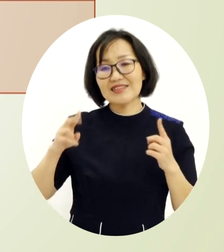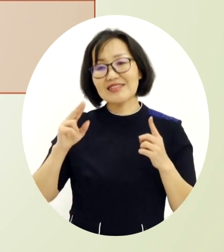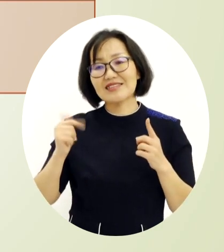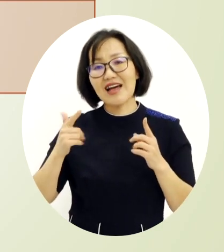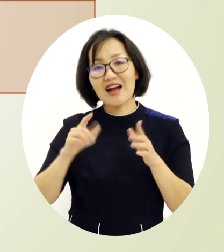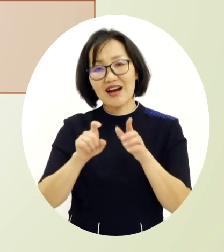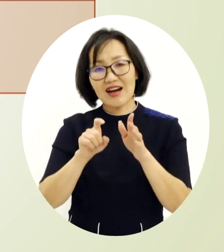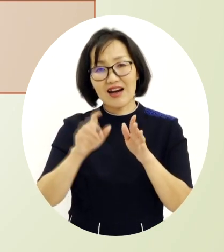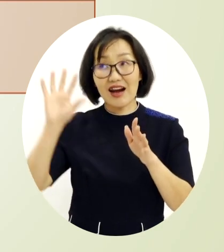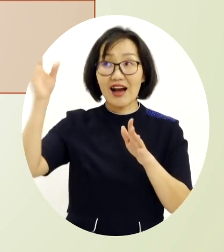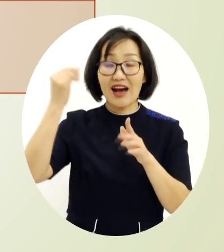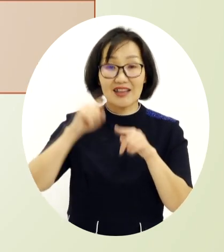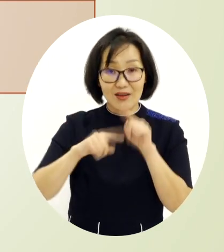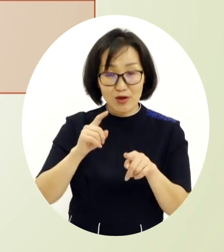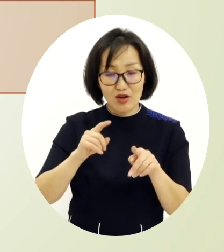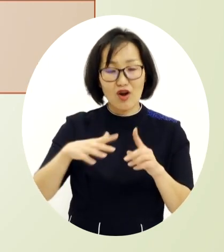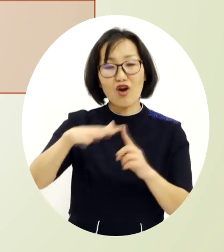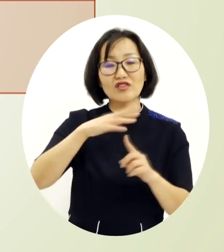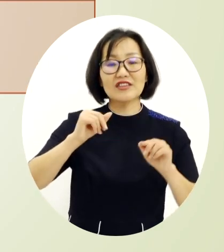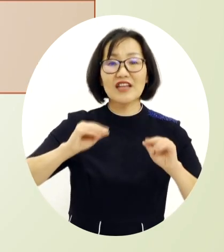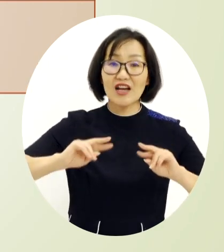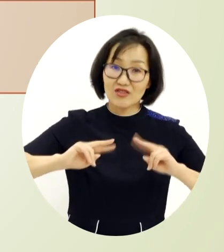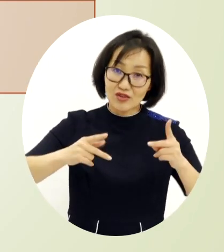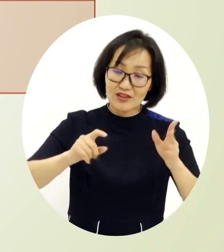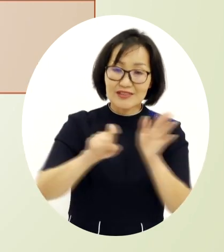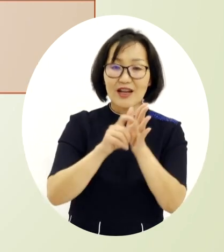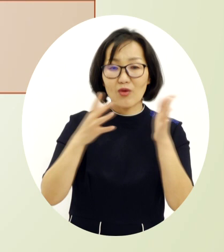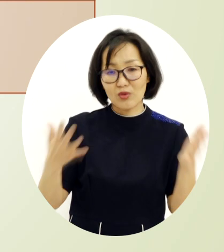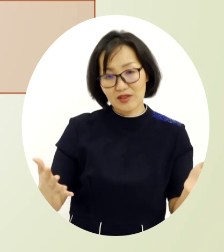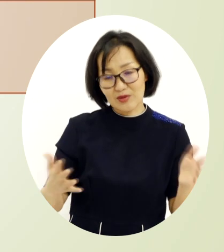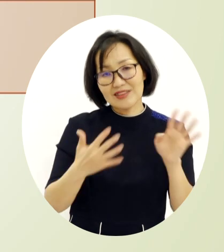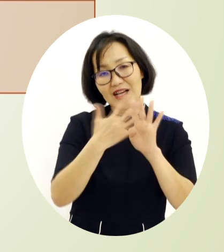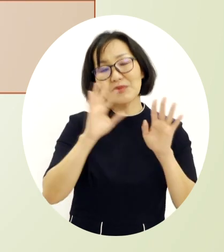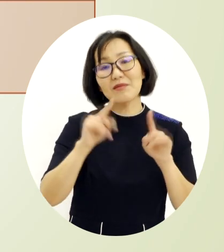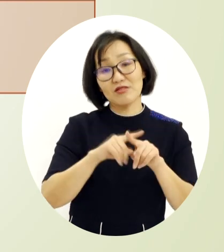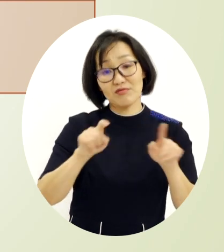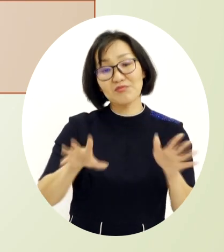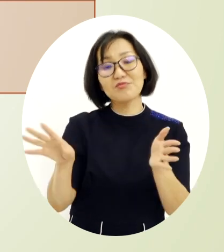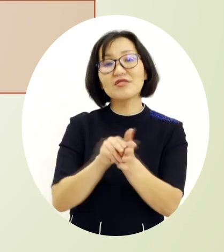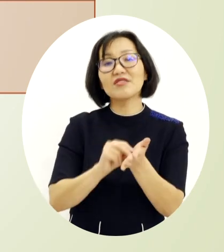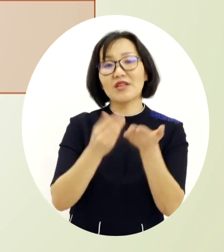цаг агаарын байдлын хувьд орчин хэрхэн өөрчлөгдсөн байгааг бичиж тэмдэглээрэй.